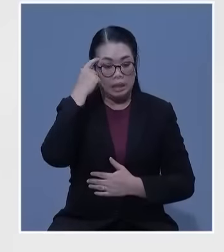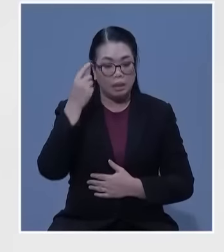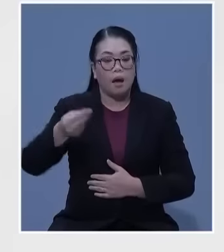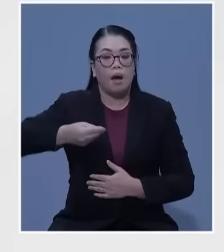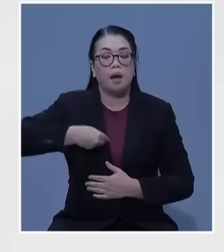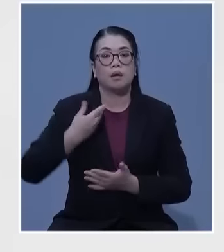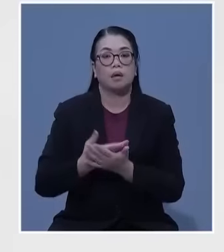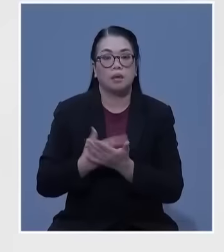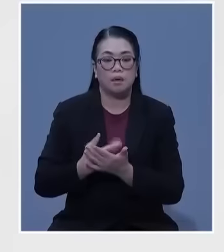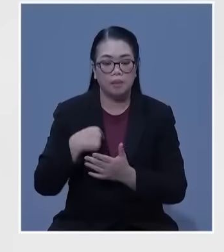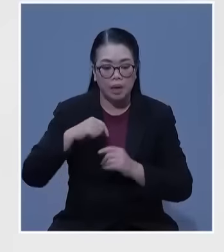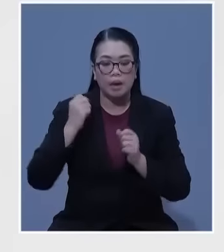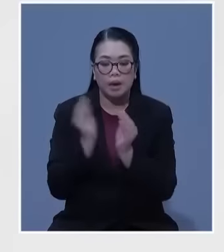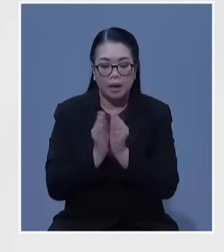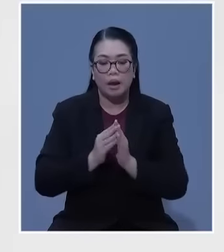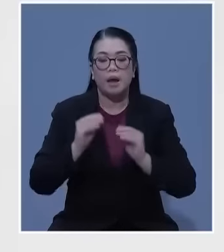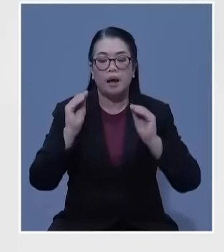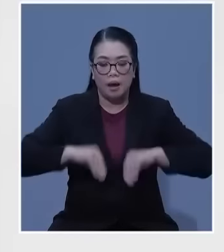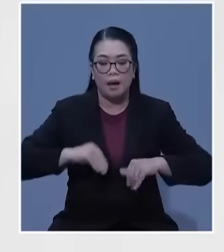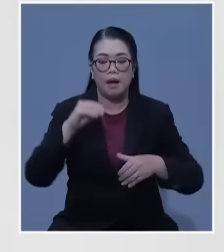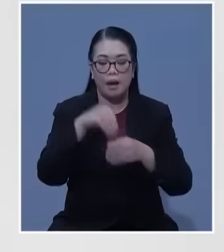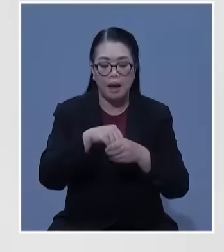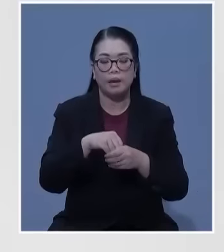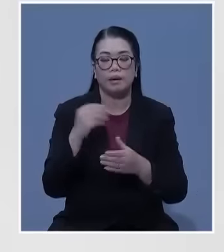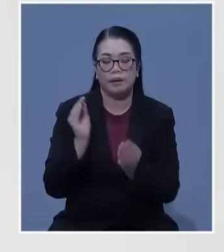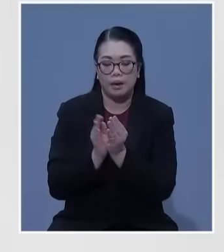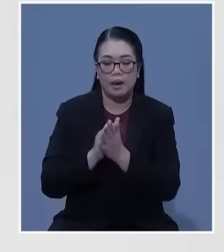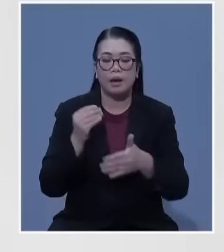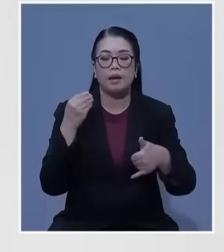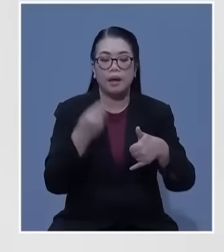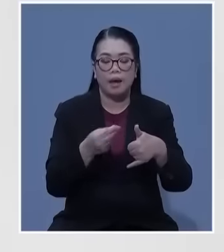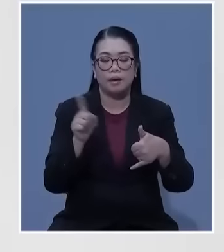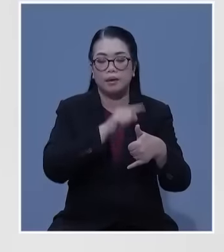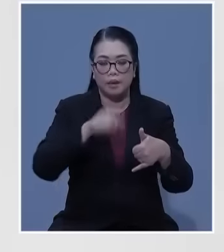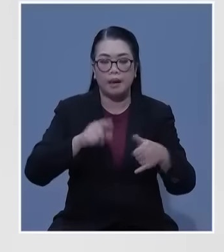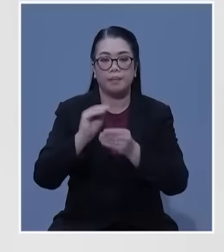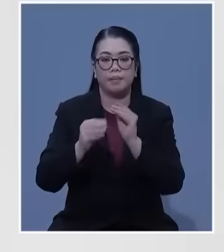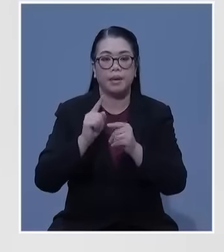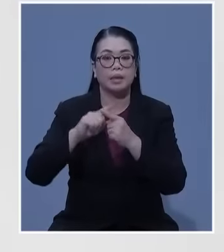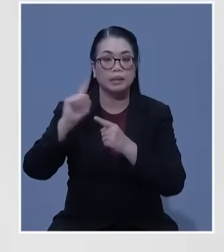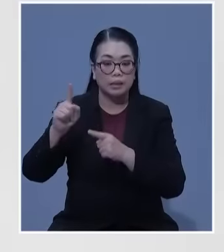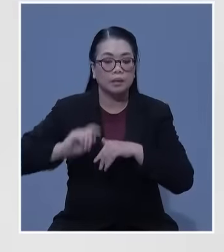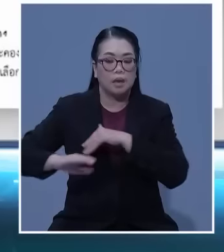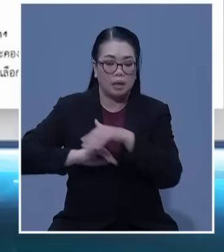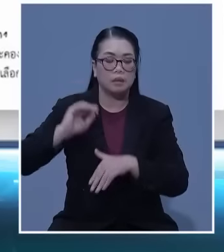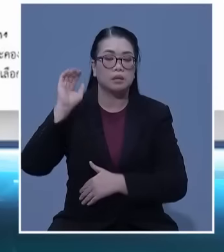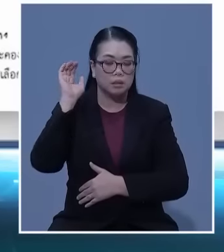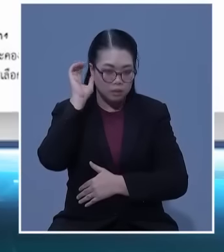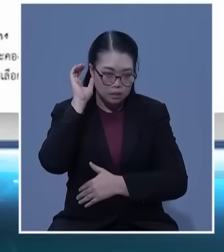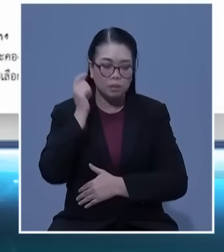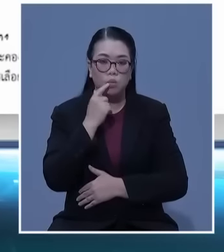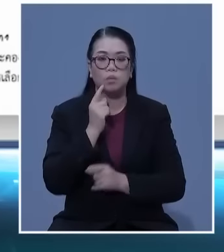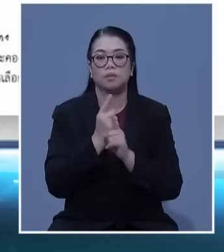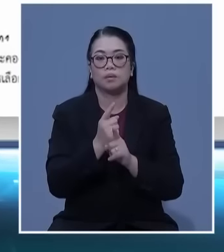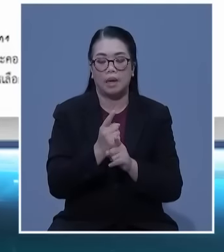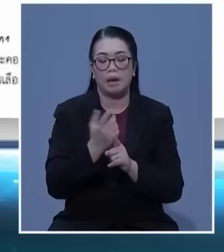ให้เงินเพื่อให้ลงคะแนนแก่ผู้สมัครเบอร์ 1ซึ่งเมื่อพิจารณาถ้อยคำของพยานน่าเชื่อว่าให้ถ้อยคำไปตาม